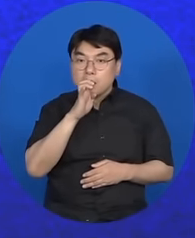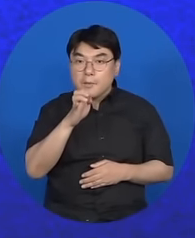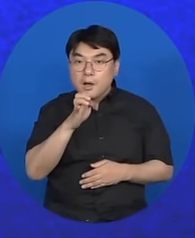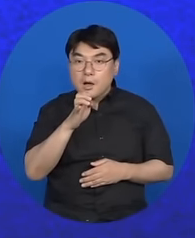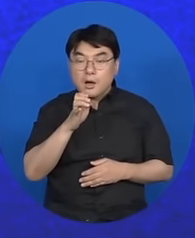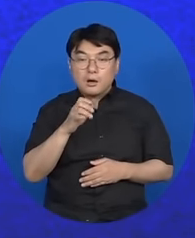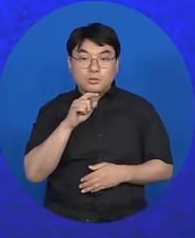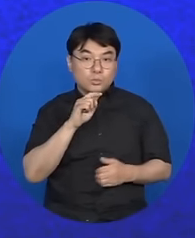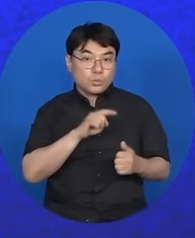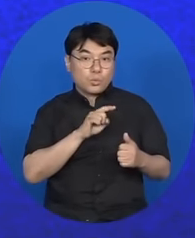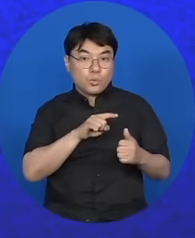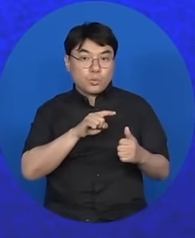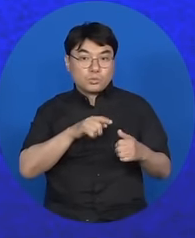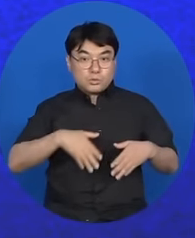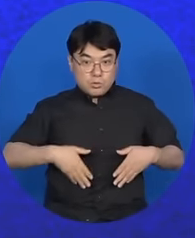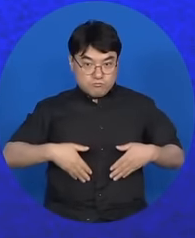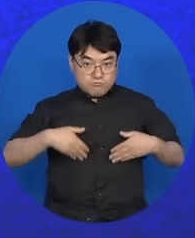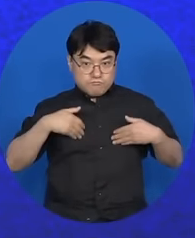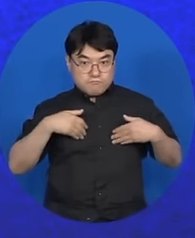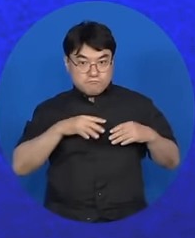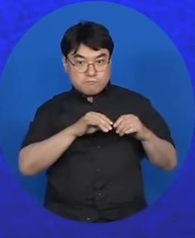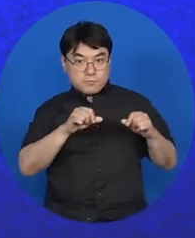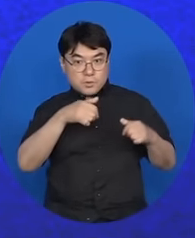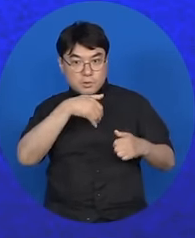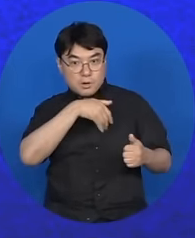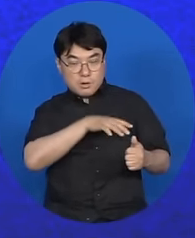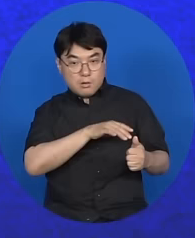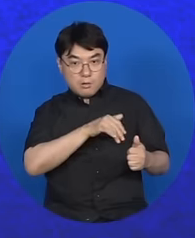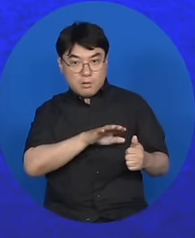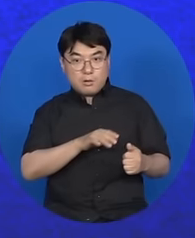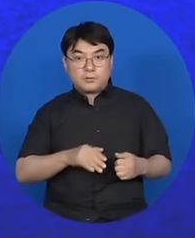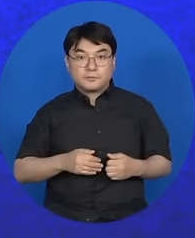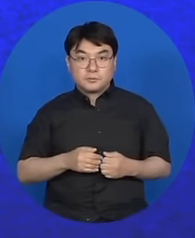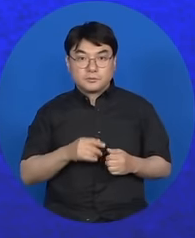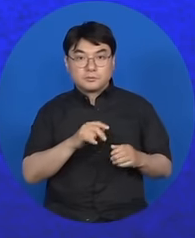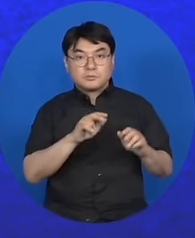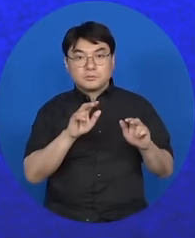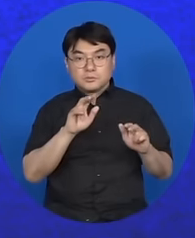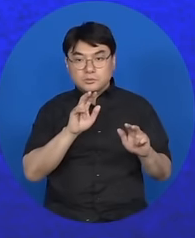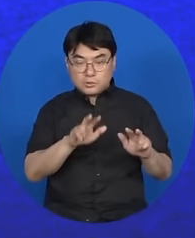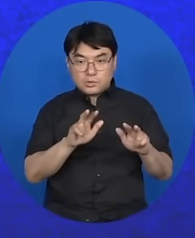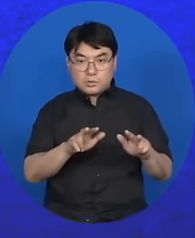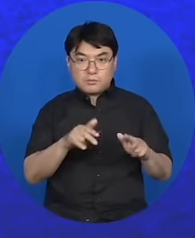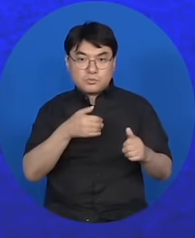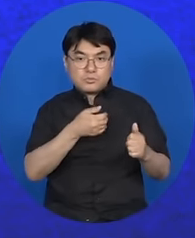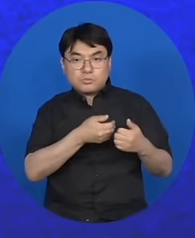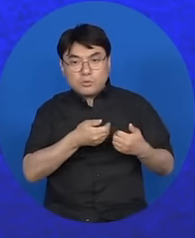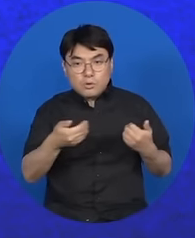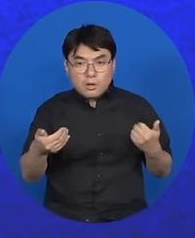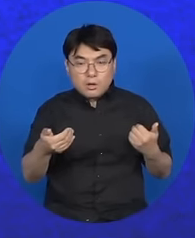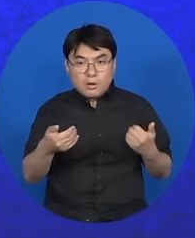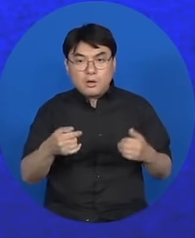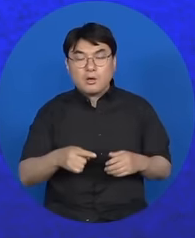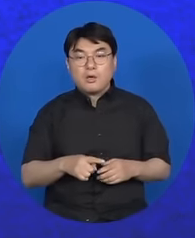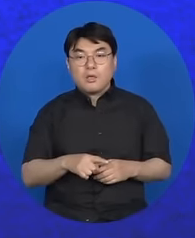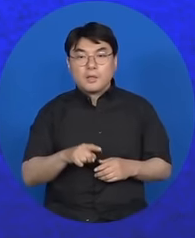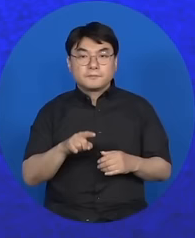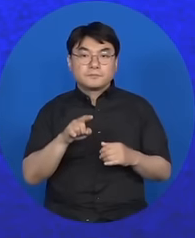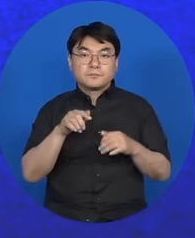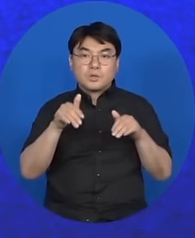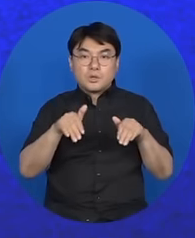남쪽으로 가야겠다 지금 떠나야 그를 만날 수 있다 타이밍도 정확히 맞추셔서 가라고